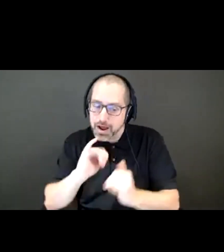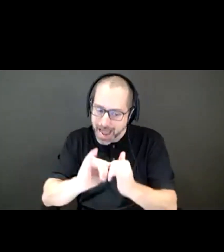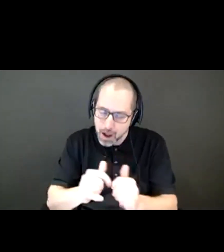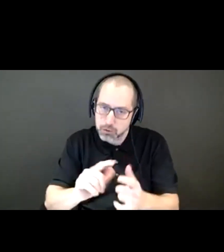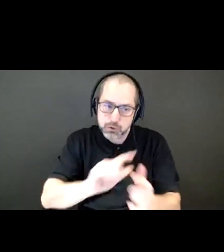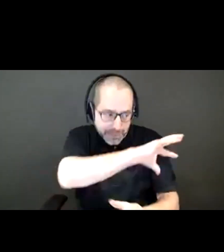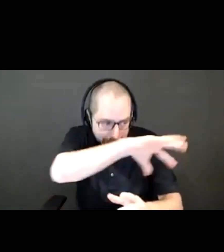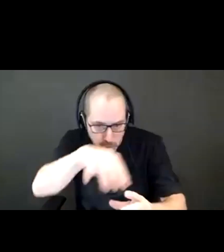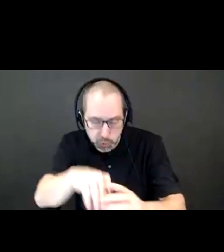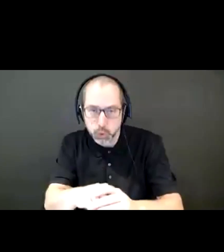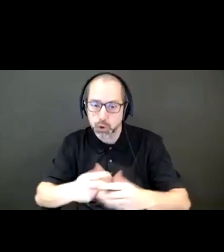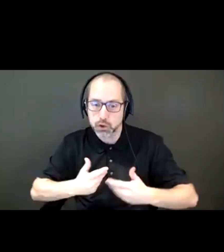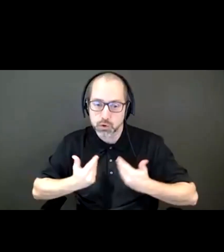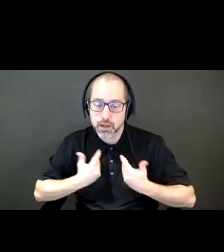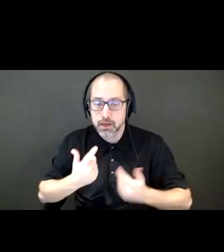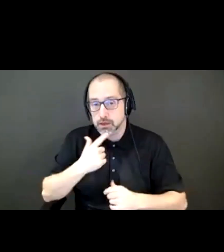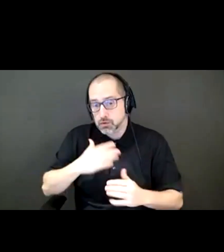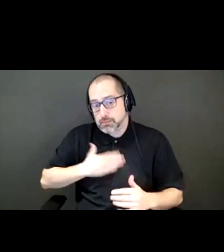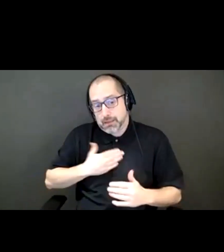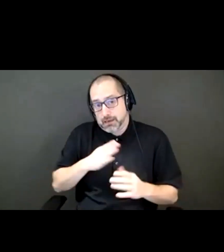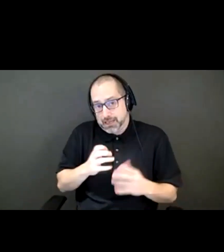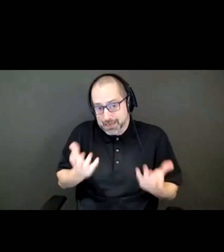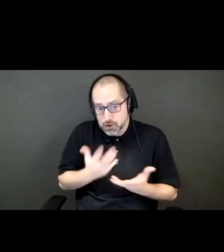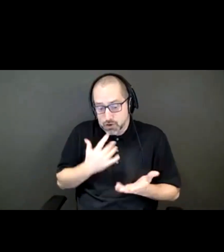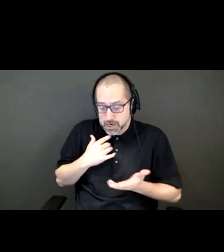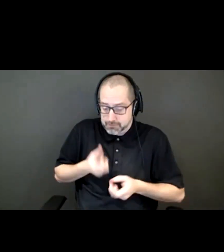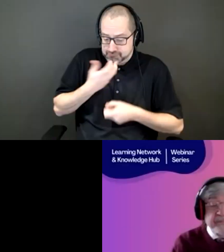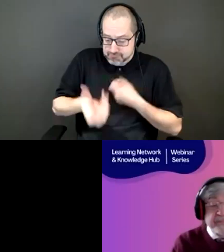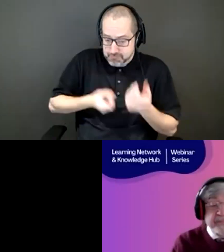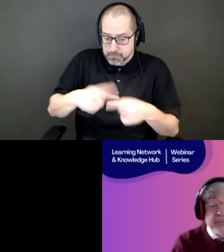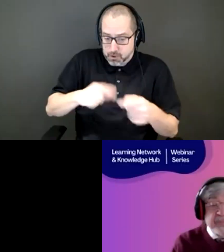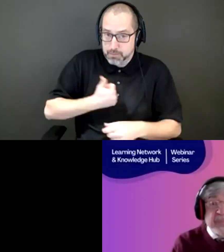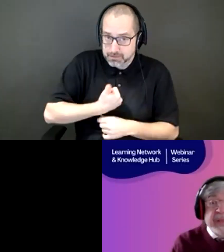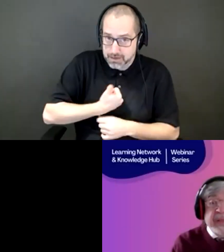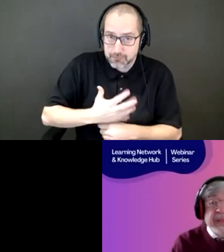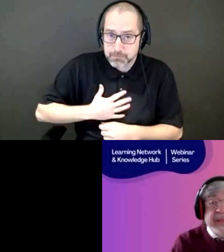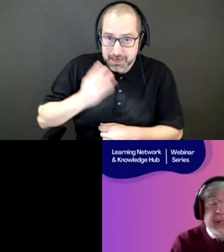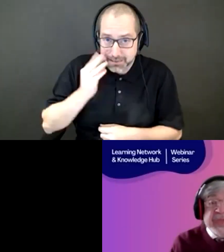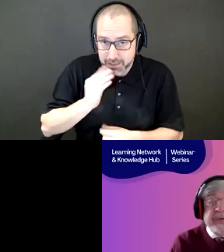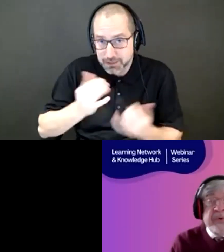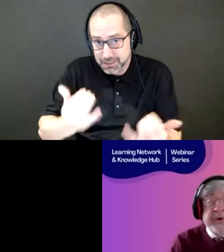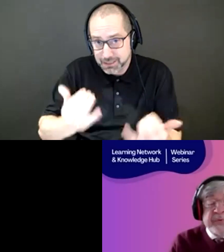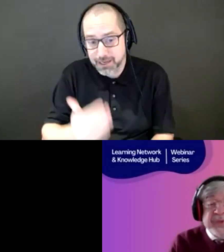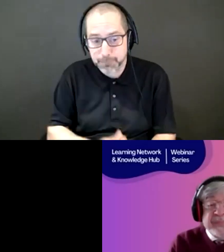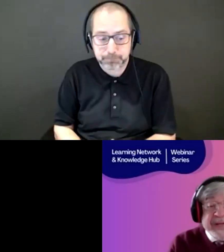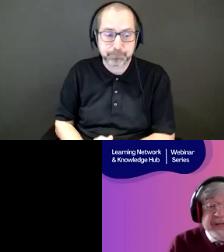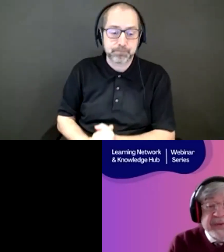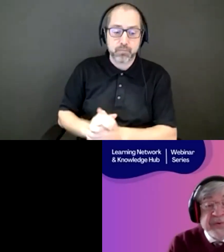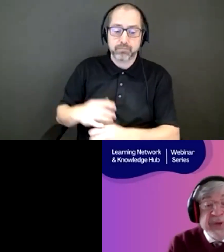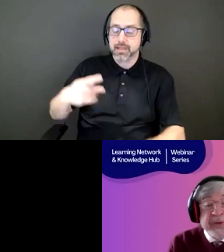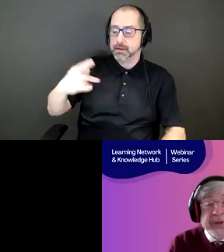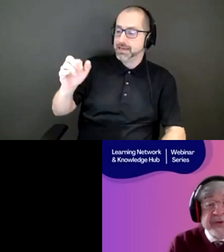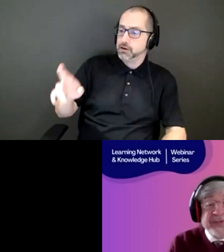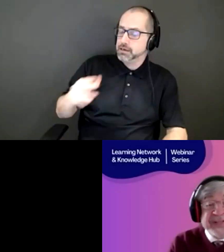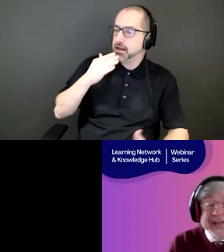jeunes alors je suis très heureuse d'être ici et de parler de mes expériences aujourd'hui merci merci